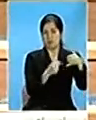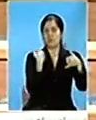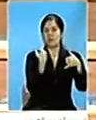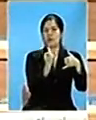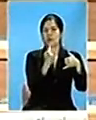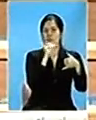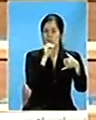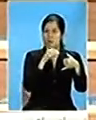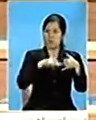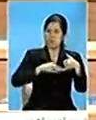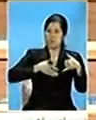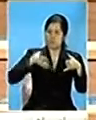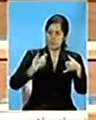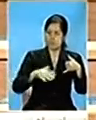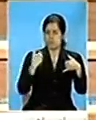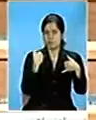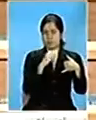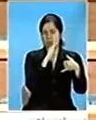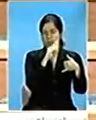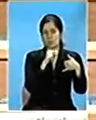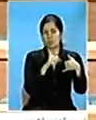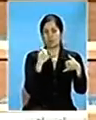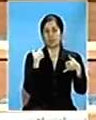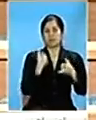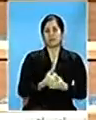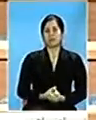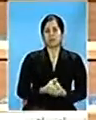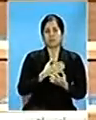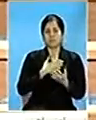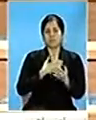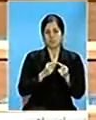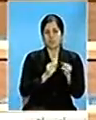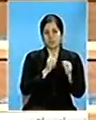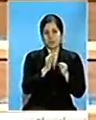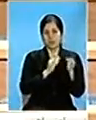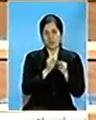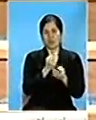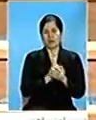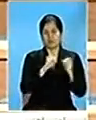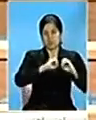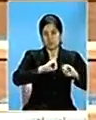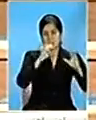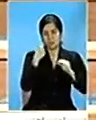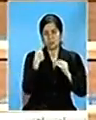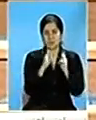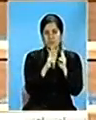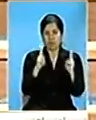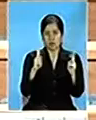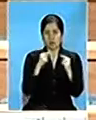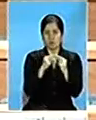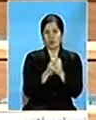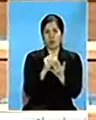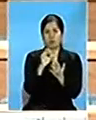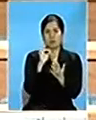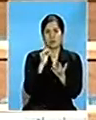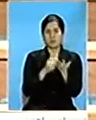ความรู้สึกกังวลใจว่าไม่มีอยู่จริงฉะนั้นเพื่อพิสูจน์ข้อกล่าวหาดังกล่าวกรรมาธิการจึงหยิบยกเรื่องนี้ขึ้นมาพิจารณ